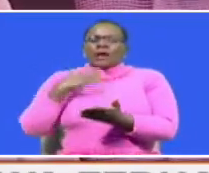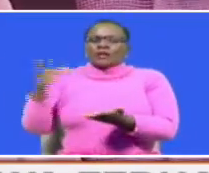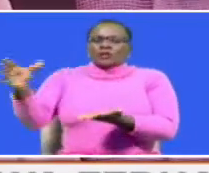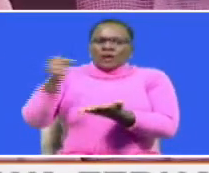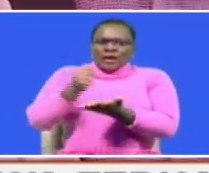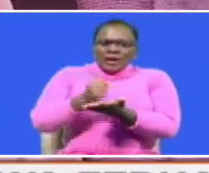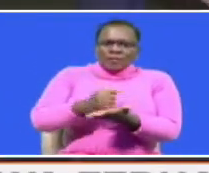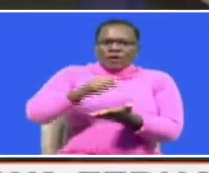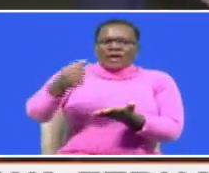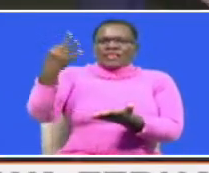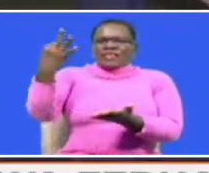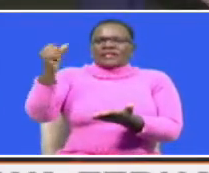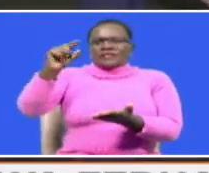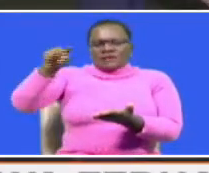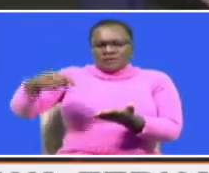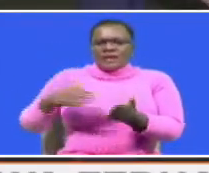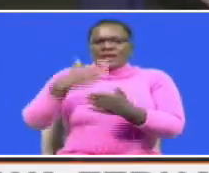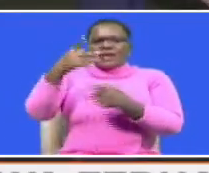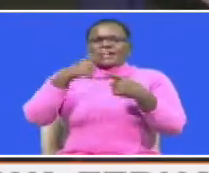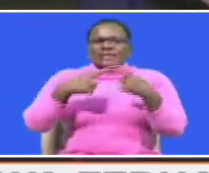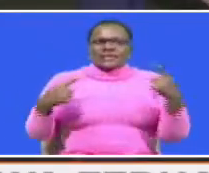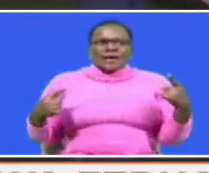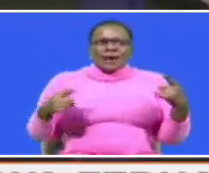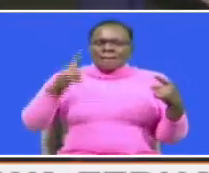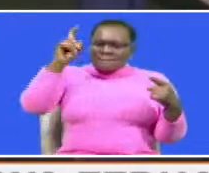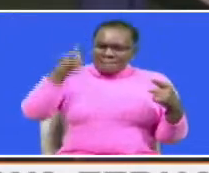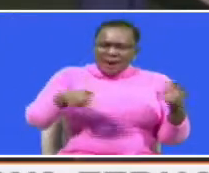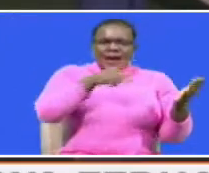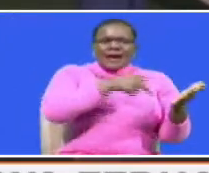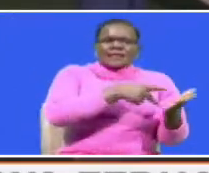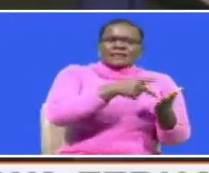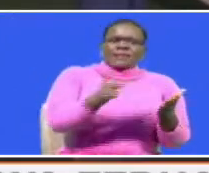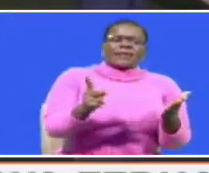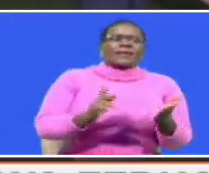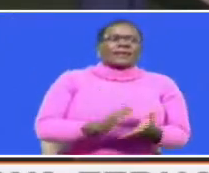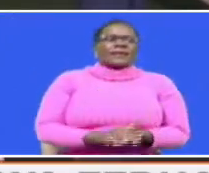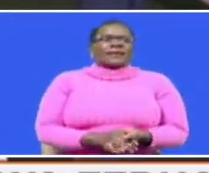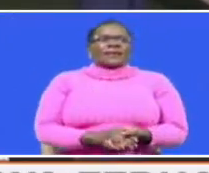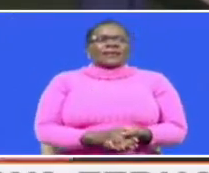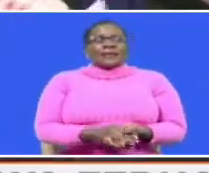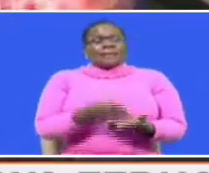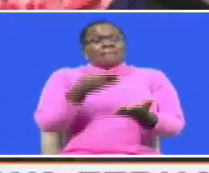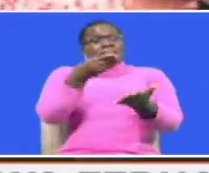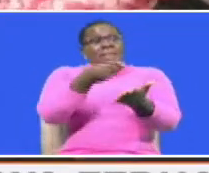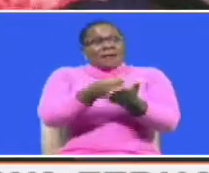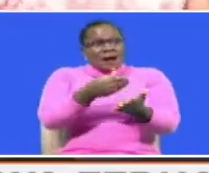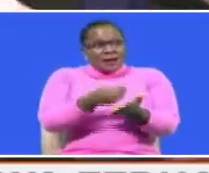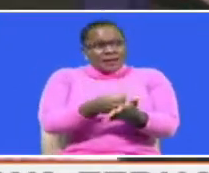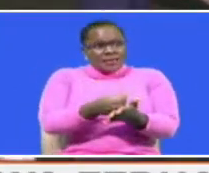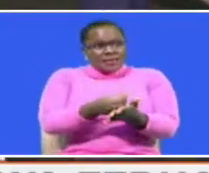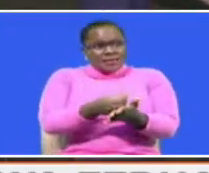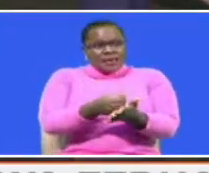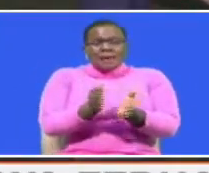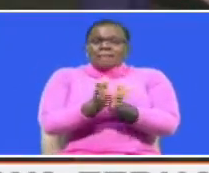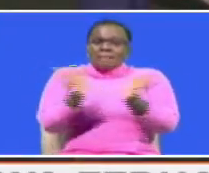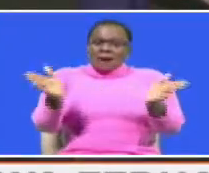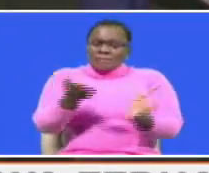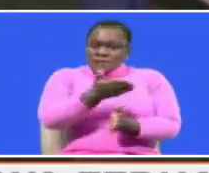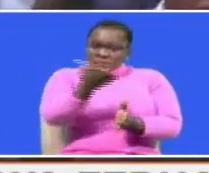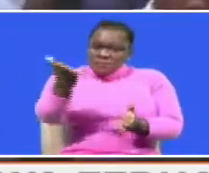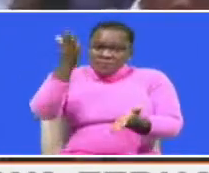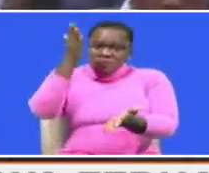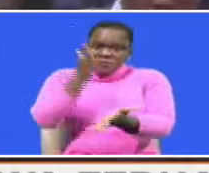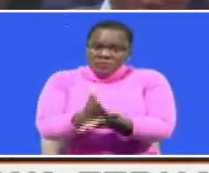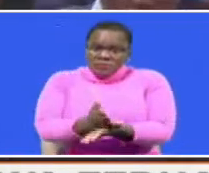wengine 35,000 next year. Lazima tuwalipe. Hiyo pesa itachukuliwa kwa wananchi. That is the